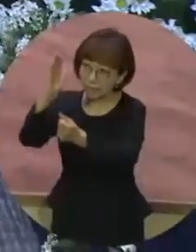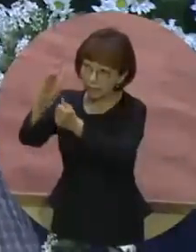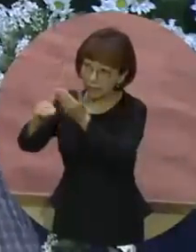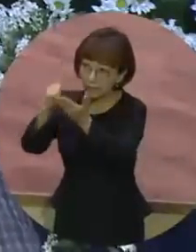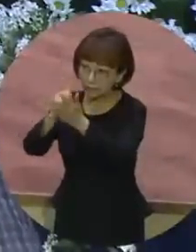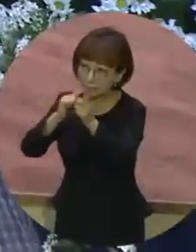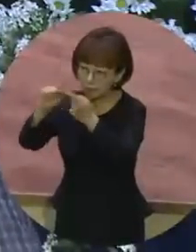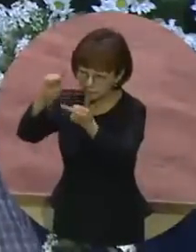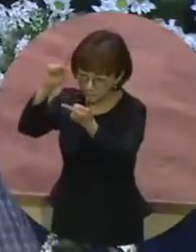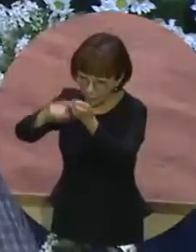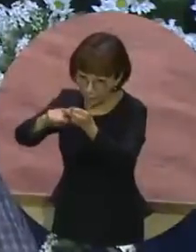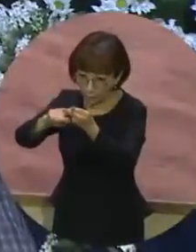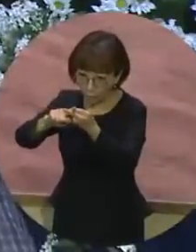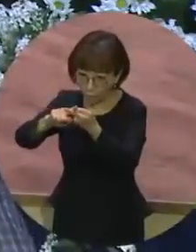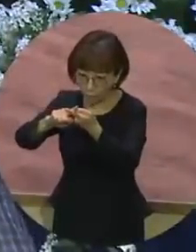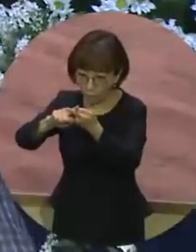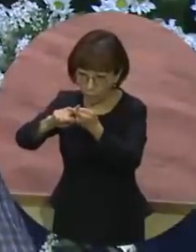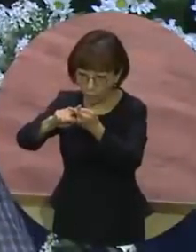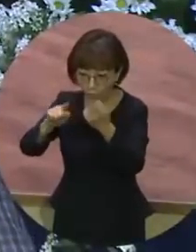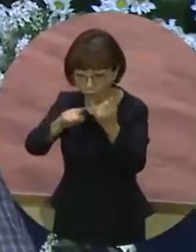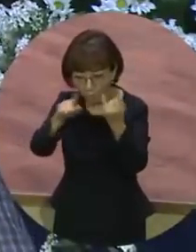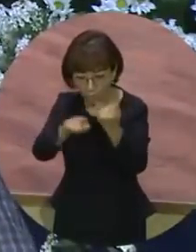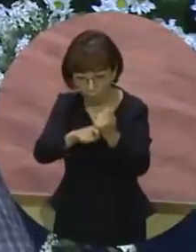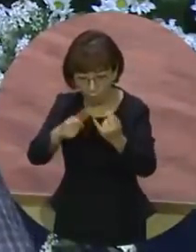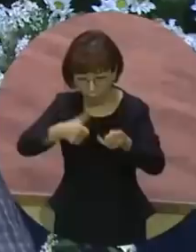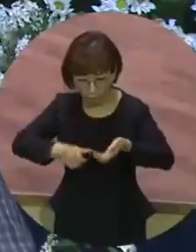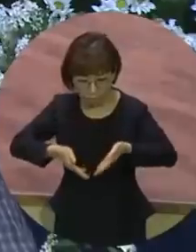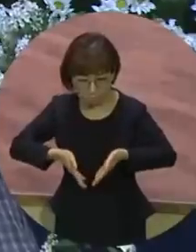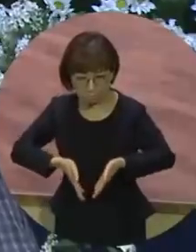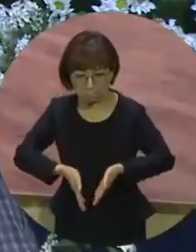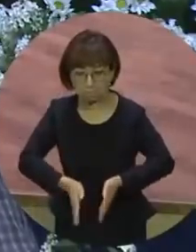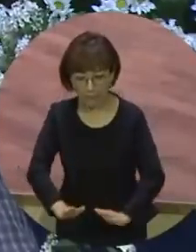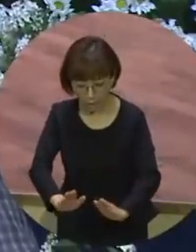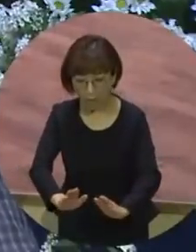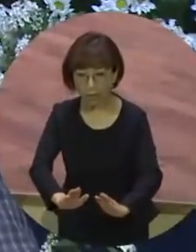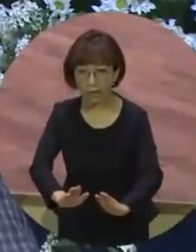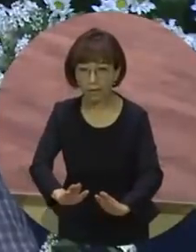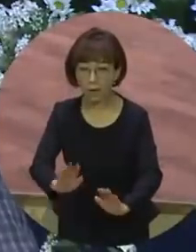아들 이삭을 낳게 하실 때 놀래버린 거예요. 어떻게 이럴 수가 있나.